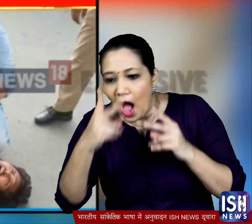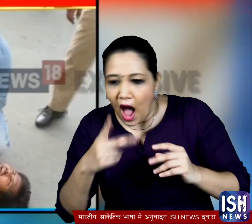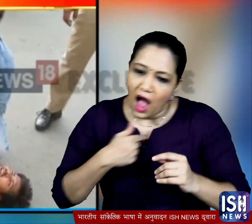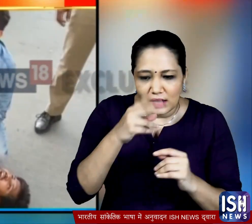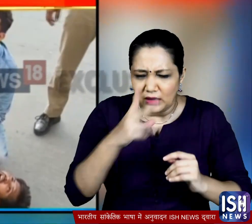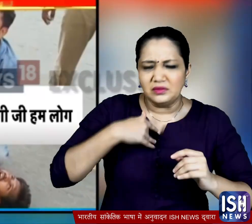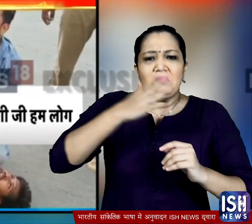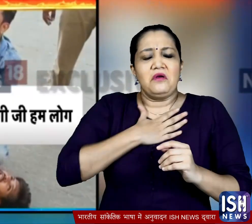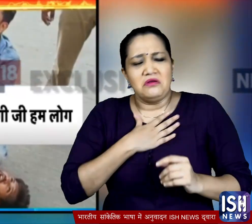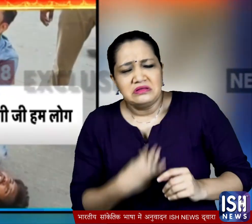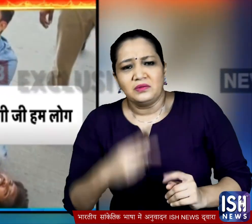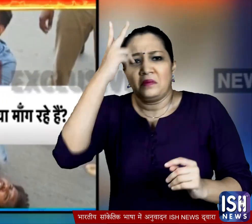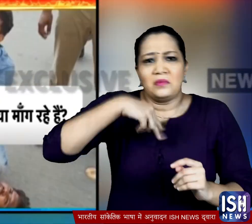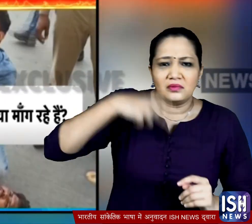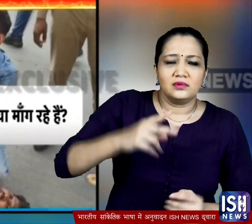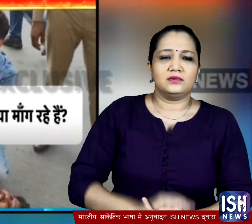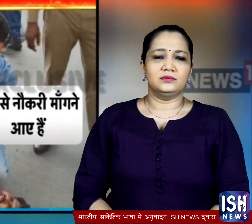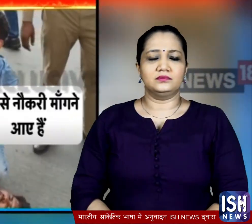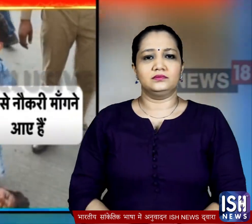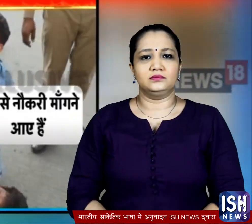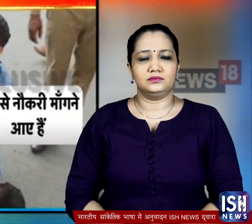देखकर दर्द छलक उठा।